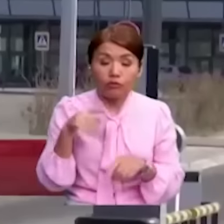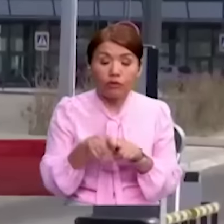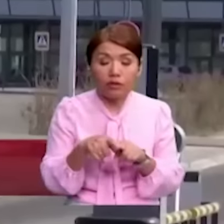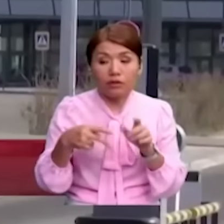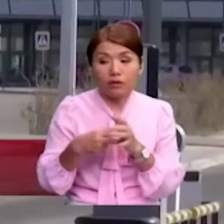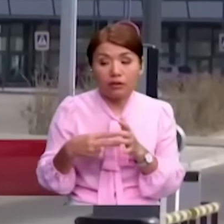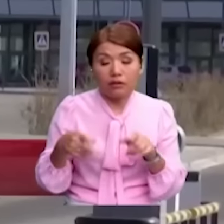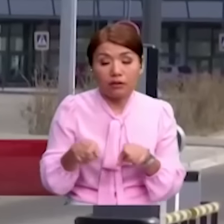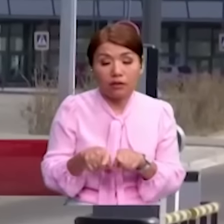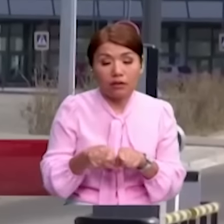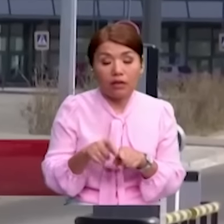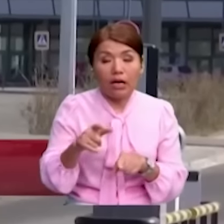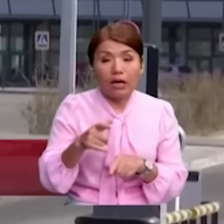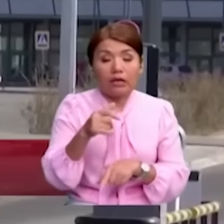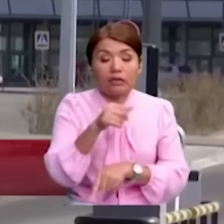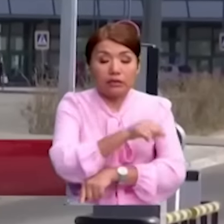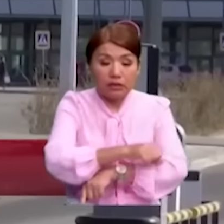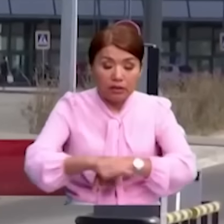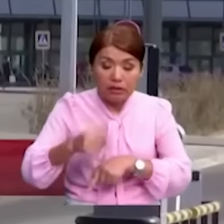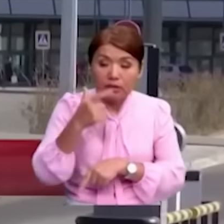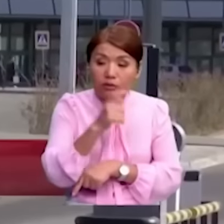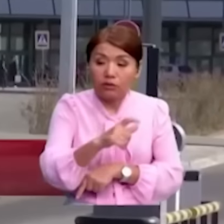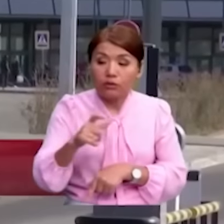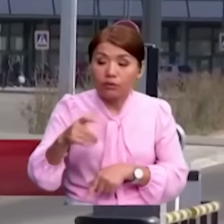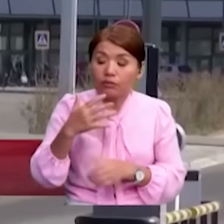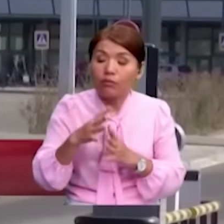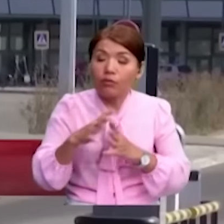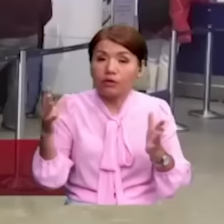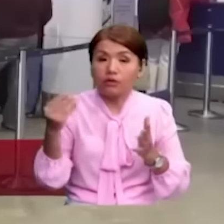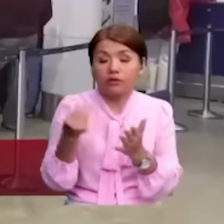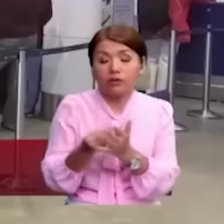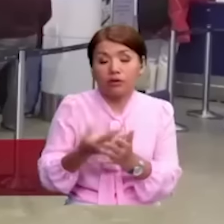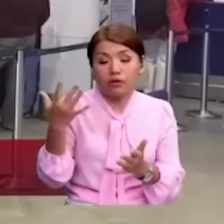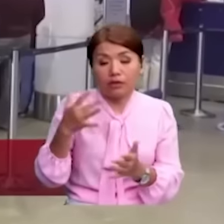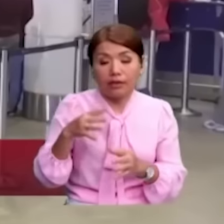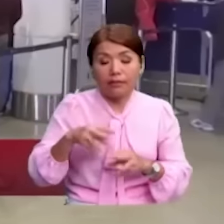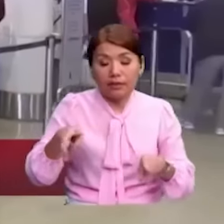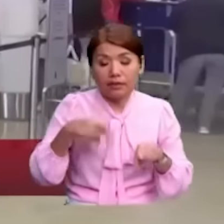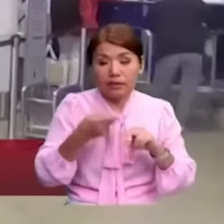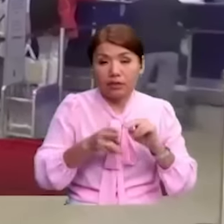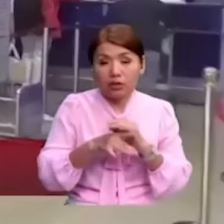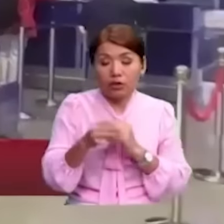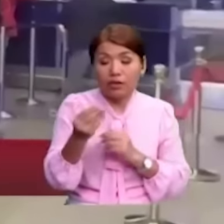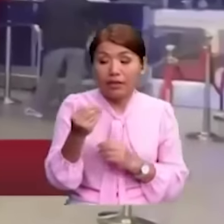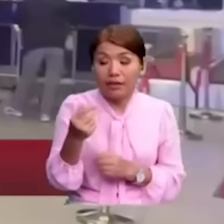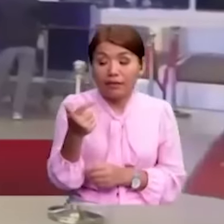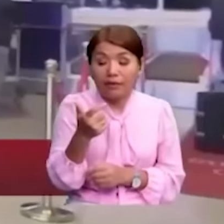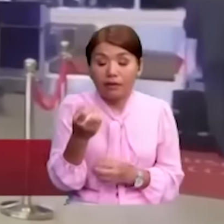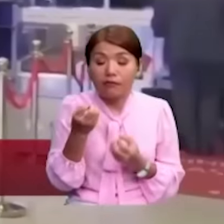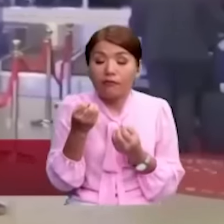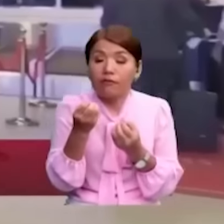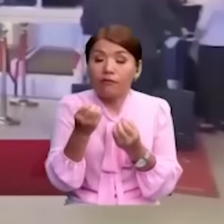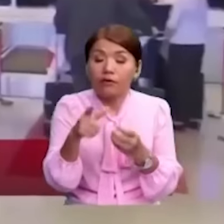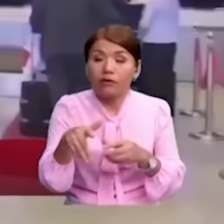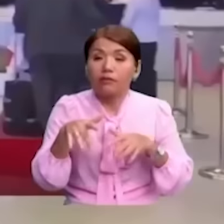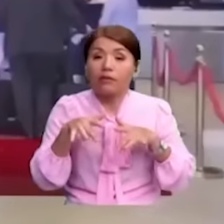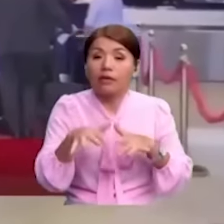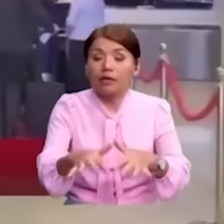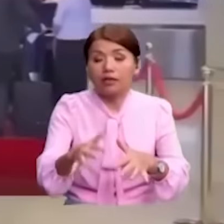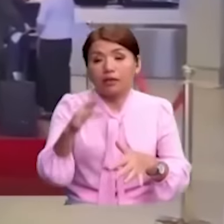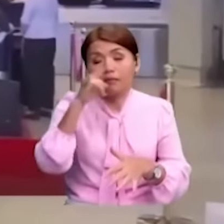ұсынады. Ал шетелден келген азаматтарға баға бұдан да жоғары болуы мүмкін. Премьердің пайымынша ақшаға құныққан азаматтардың бұл әрекеті еліміздің